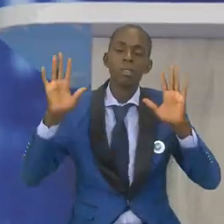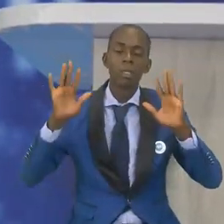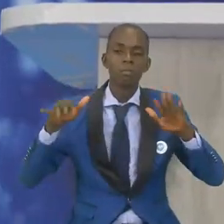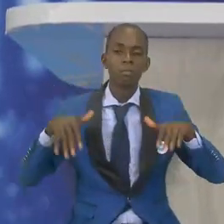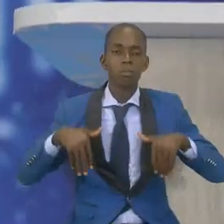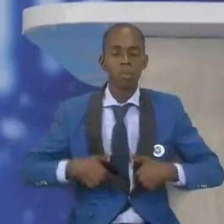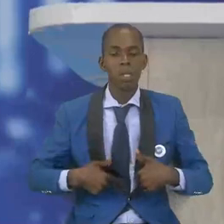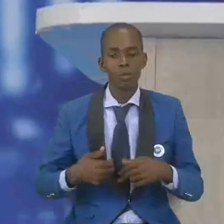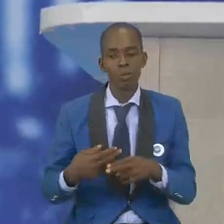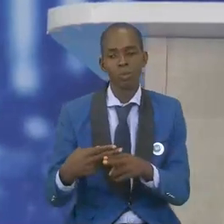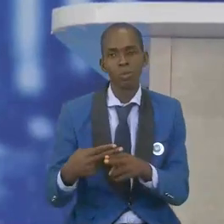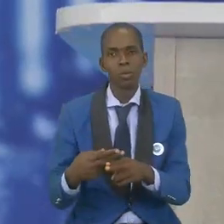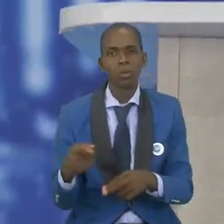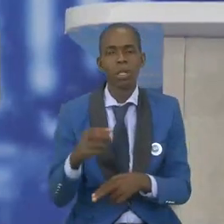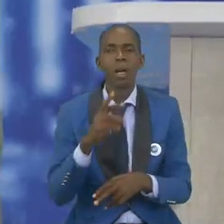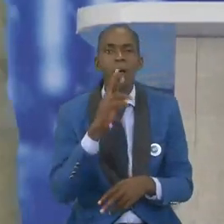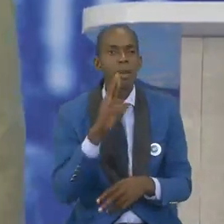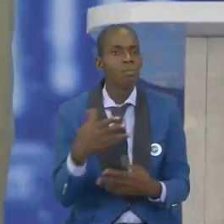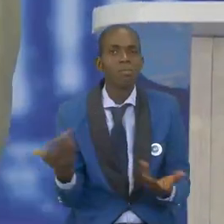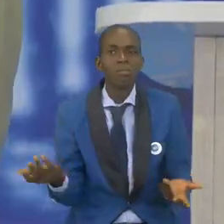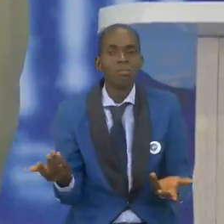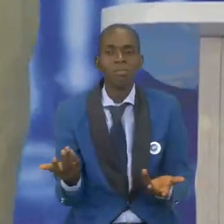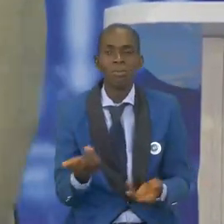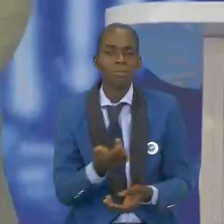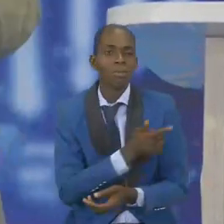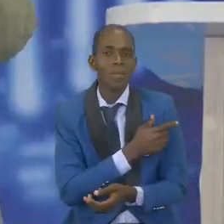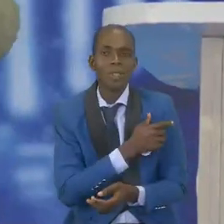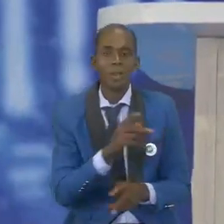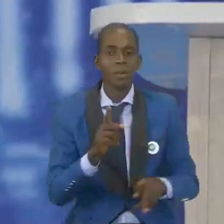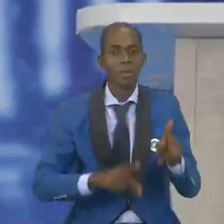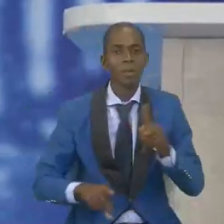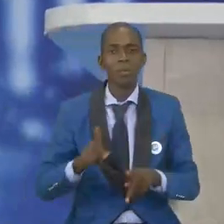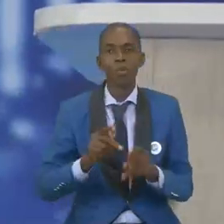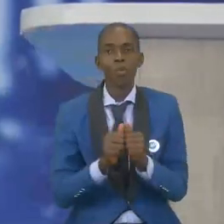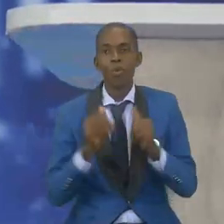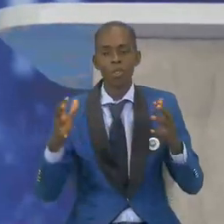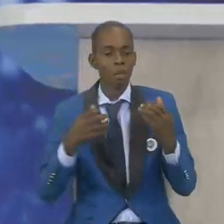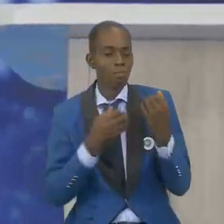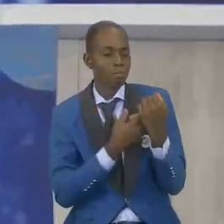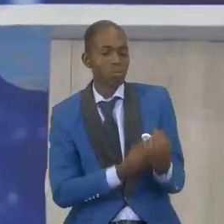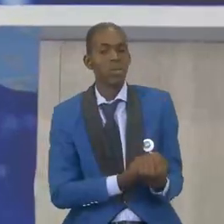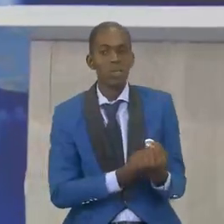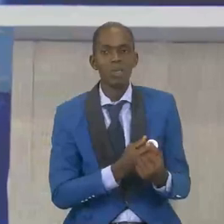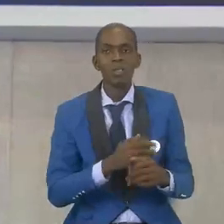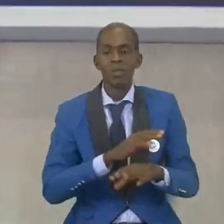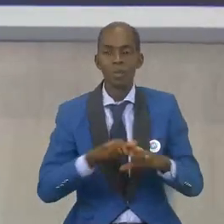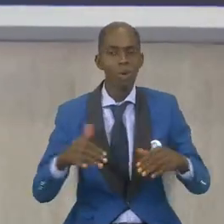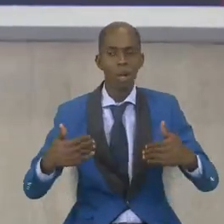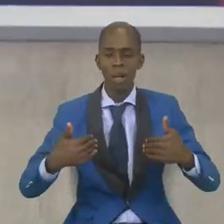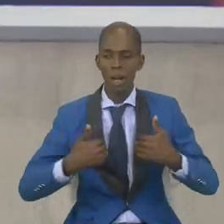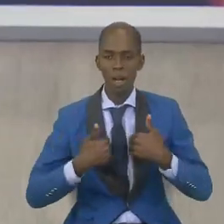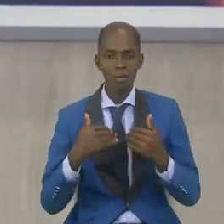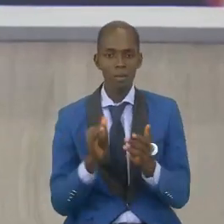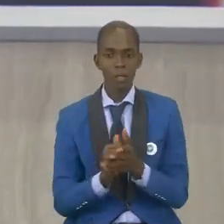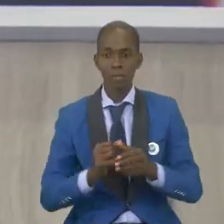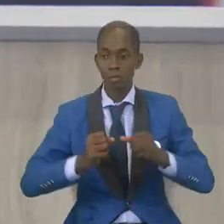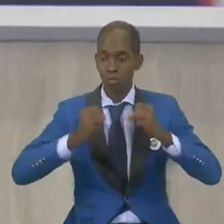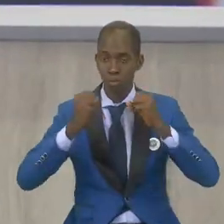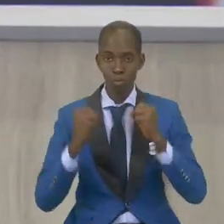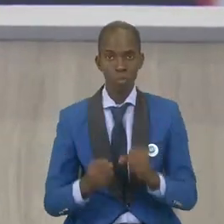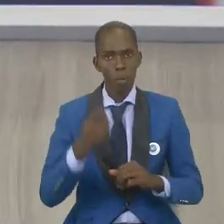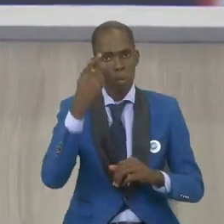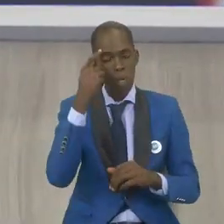Les croyants d'aujourd'hui abandonnent facilement. Ils sont des poltrons. Ils n'ont pas de courage. Ils n'arrivent